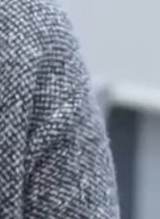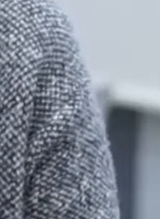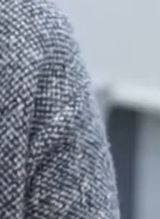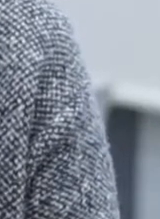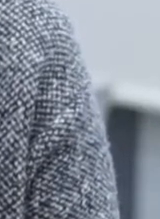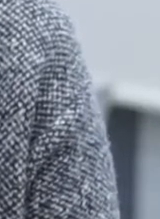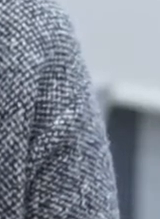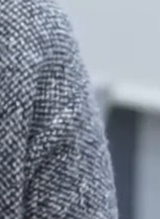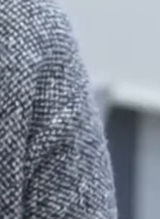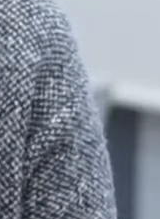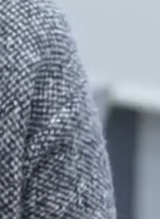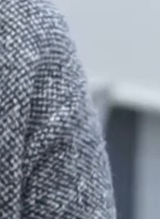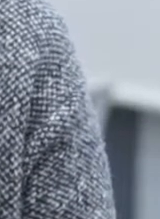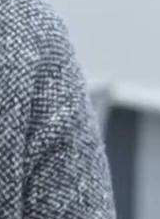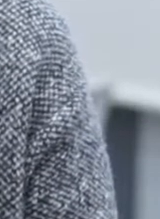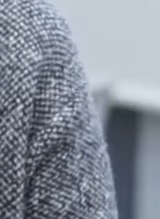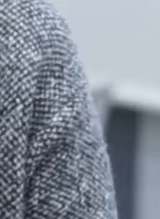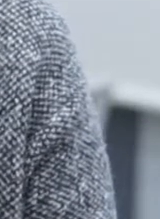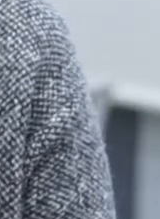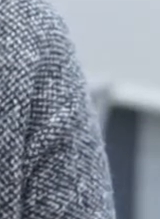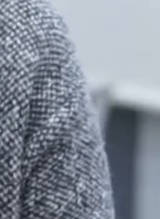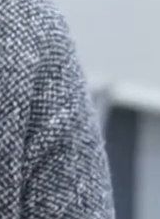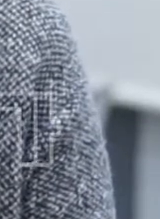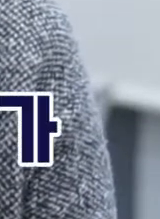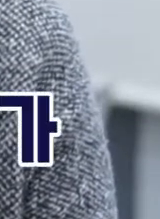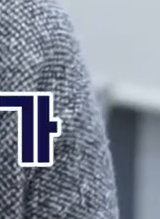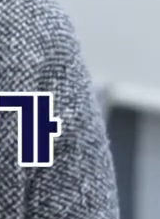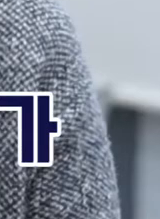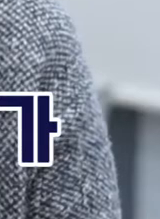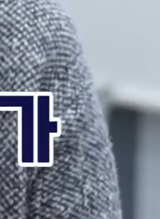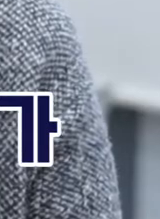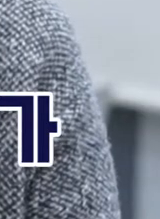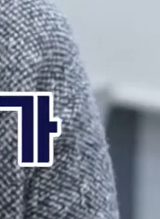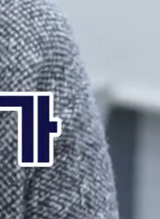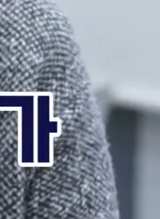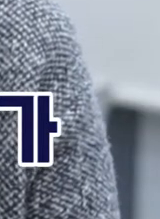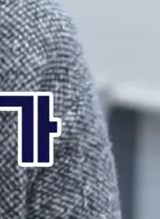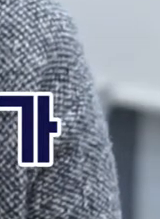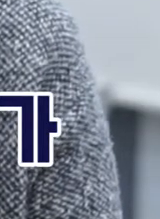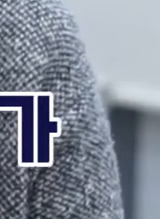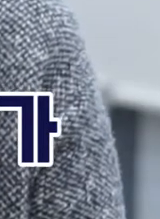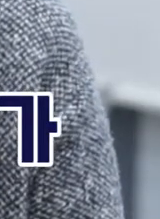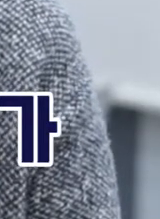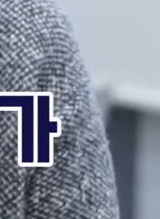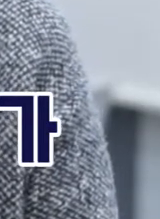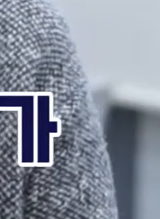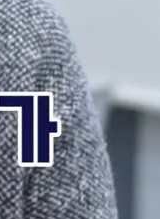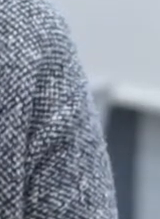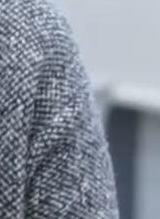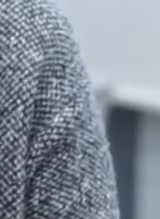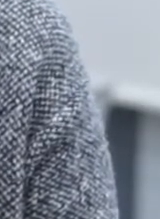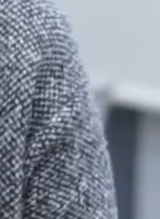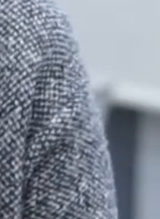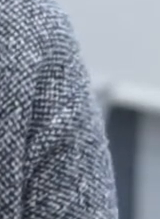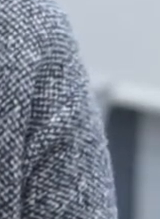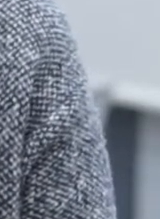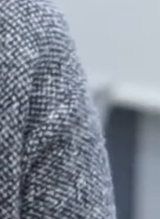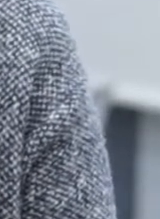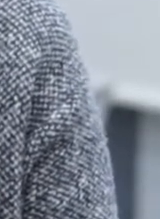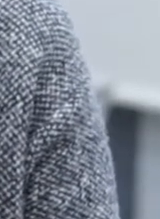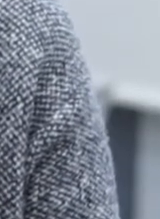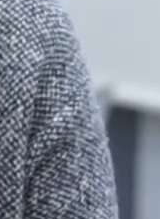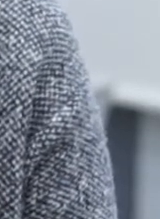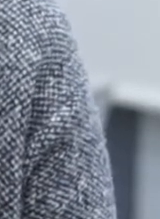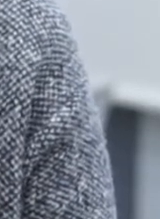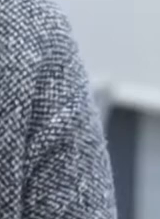강서구가 서울시에서 실시한 2019년도 민방위 비상대비 업무 분야 평가에서 2년 연속 1위 대상을